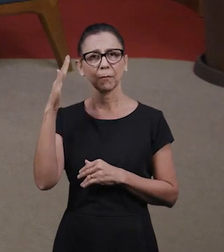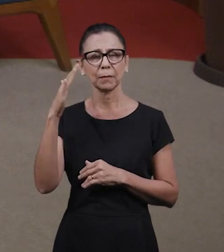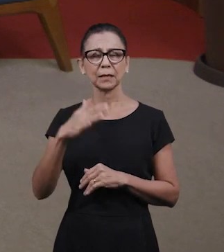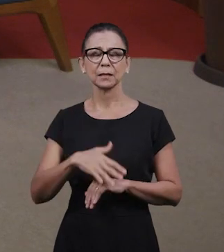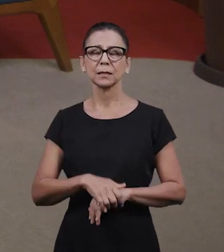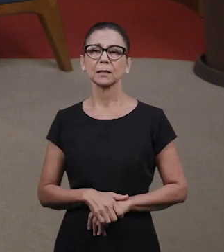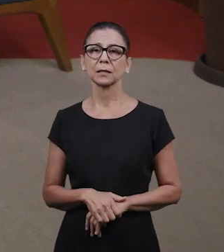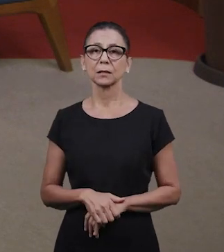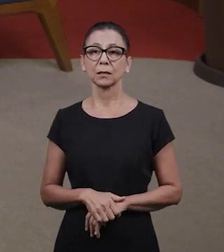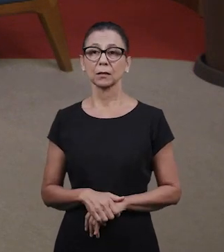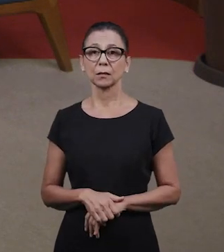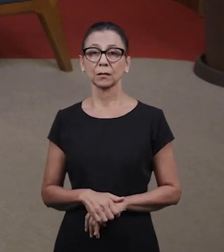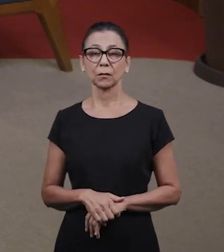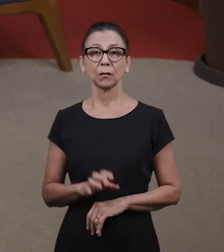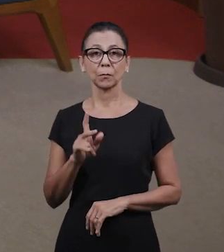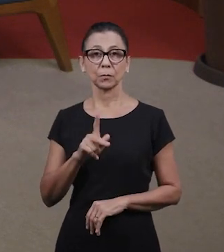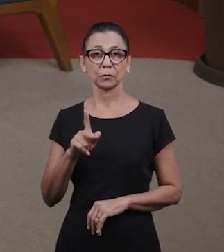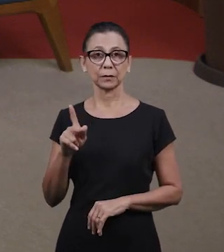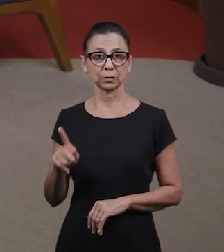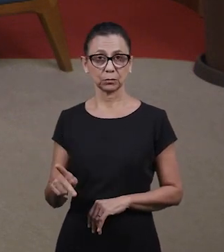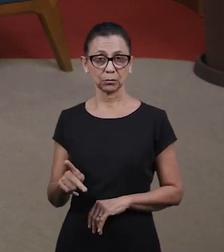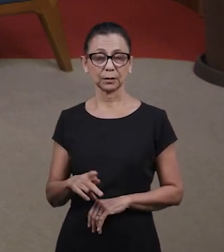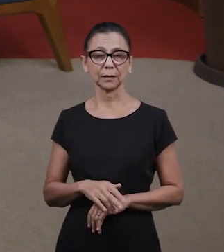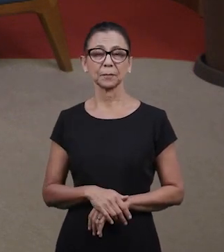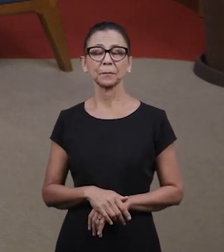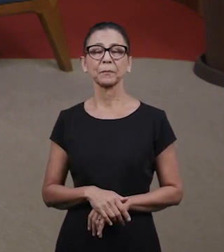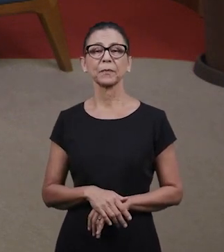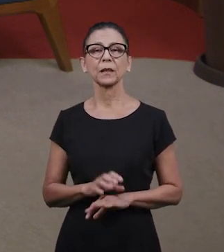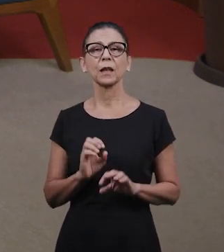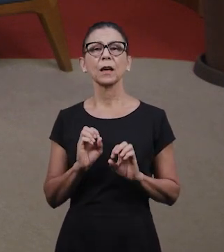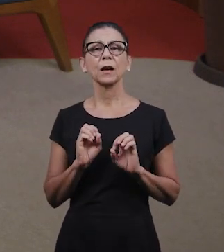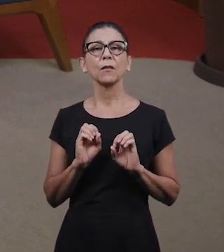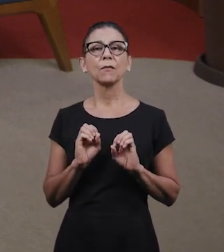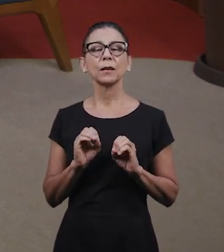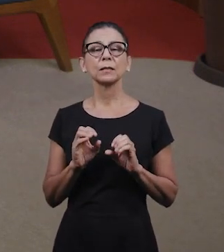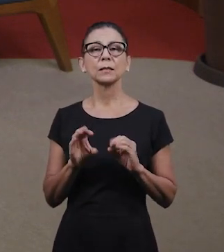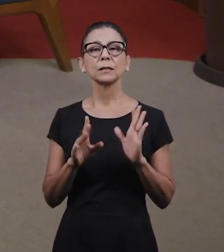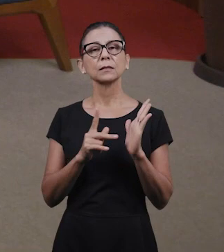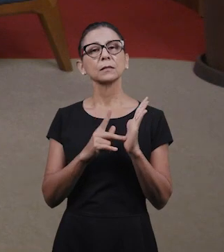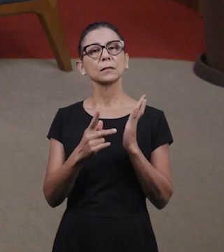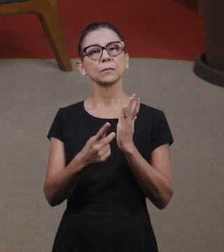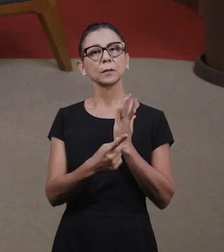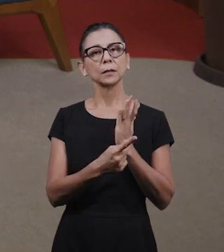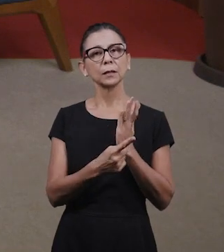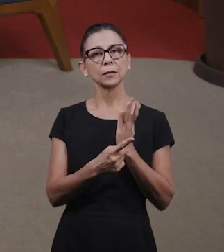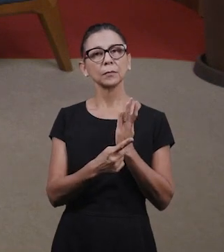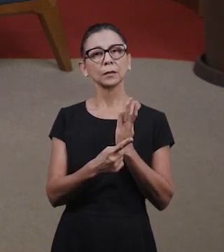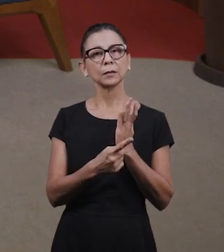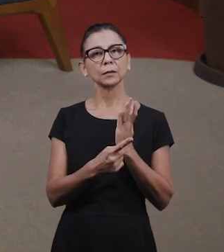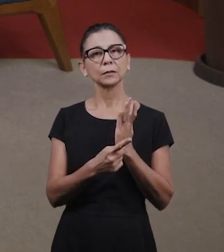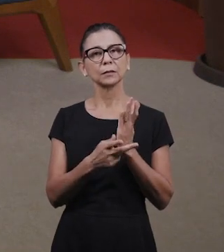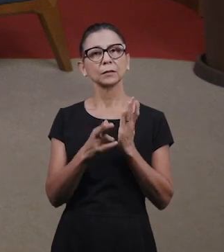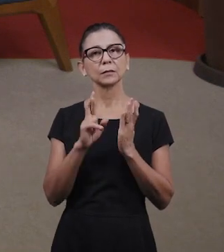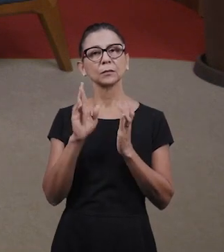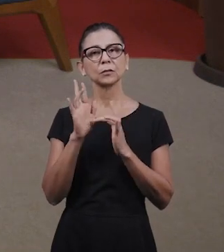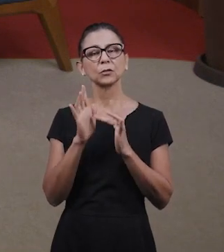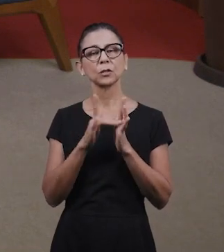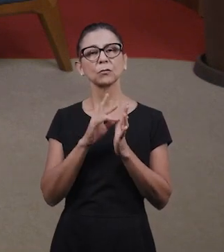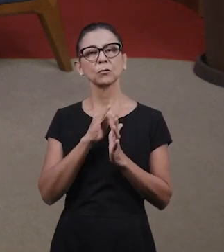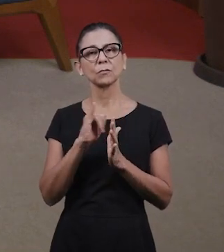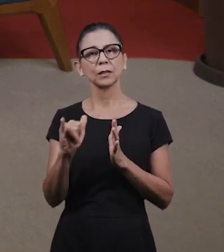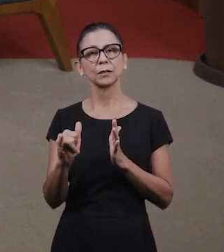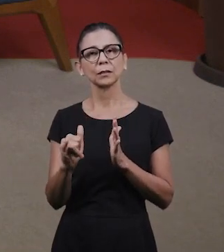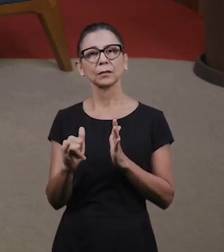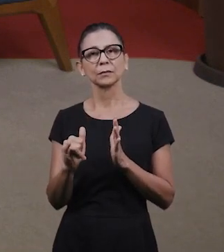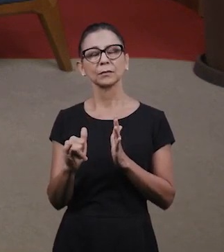pour les enfants intermédiaires et adolescents, la professeure Viviane Laya nous parlera sur une de ces paraboles proférées par Jésus, la parabole